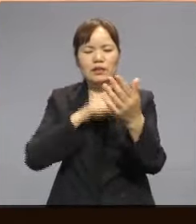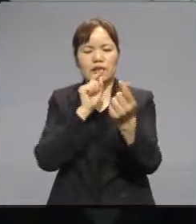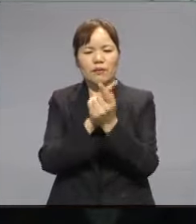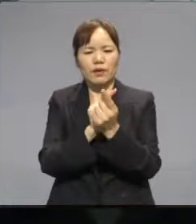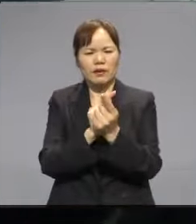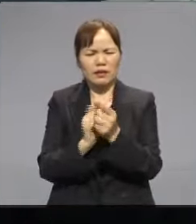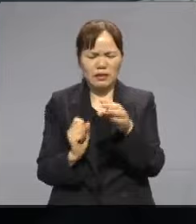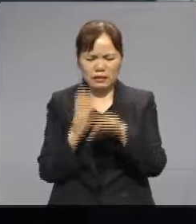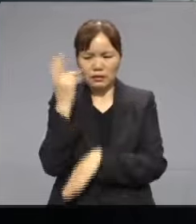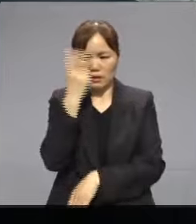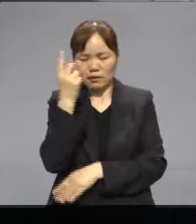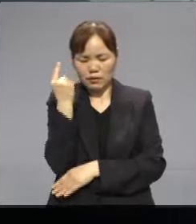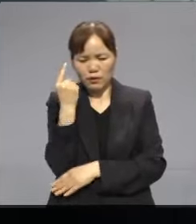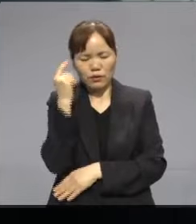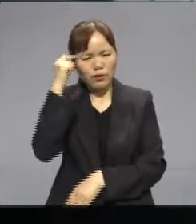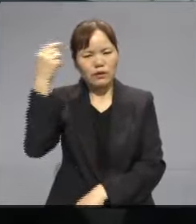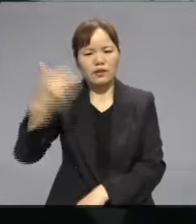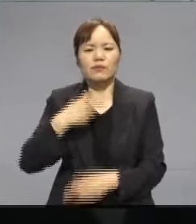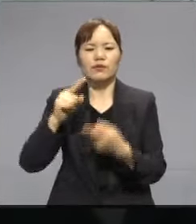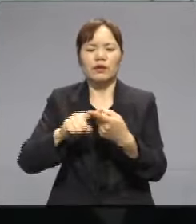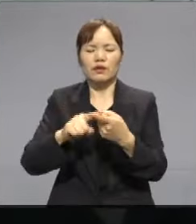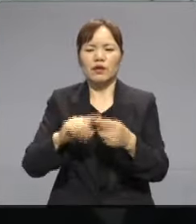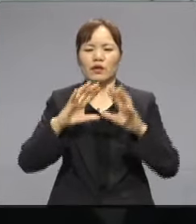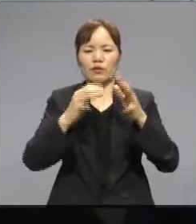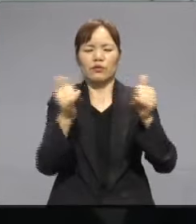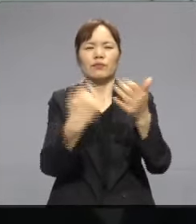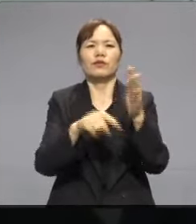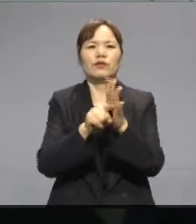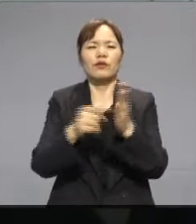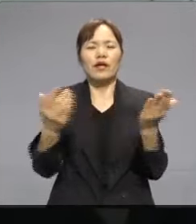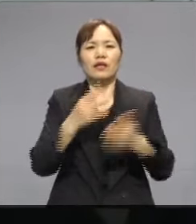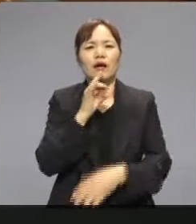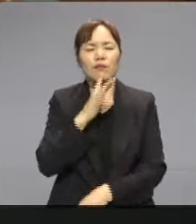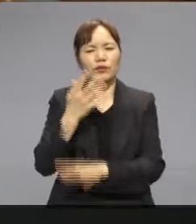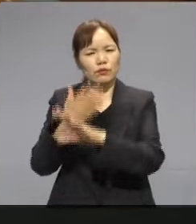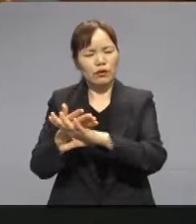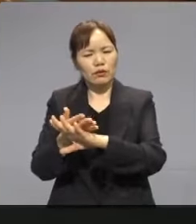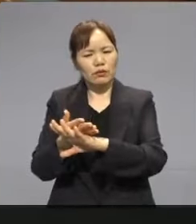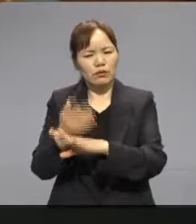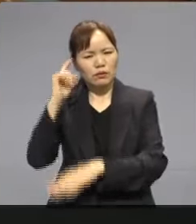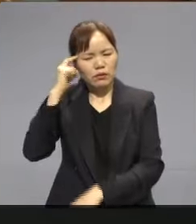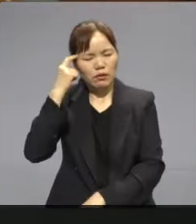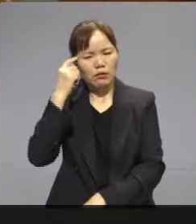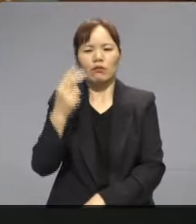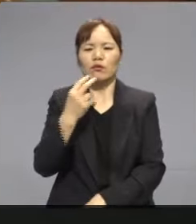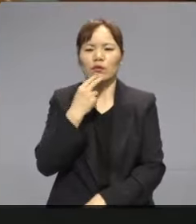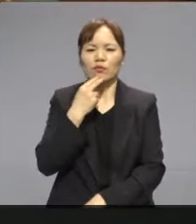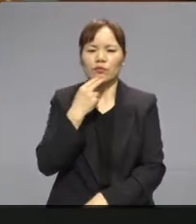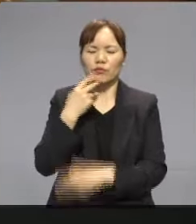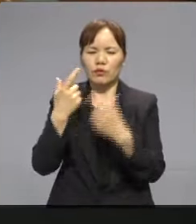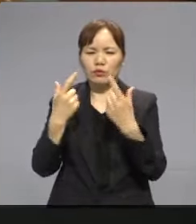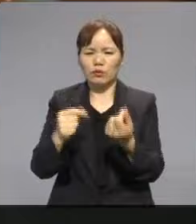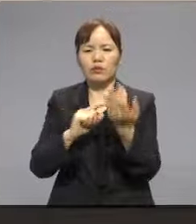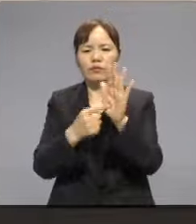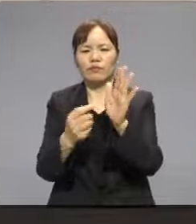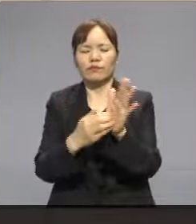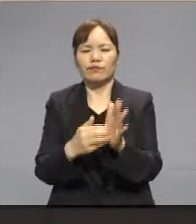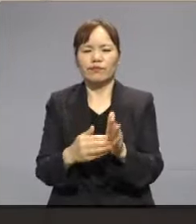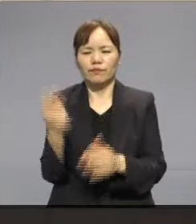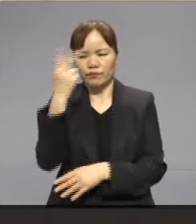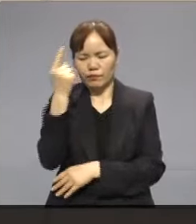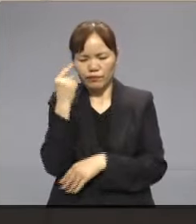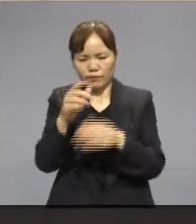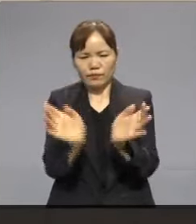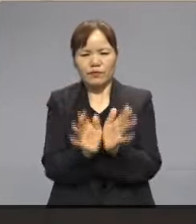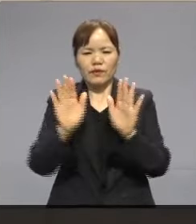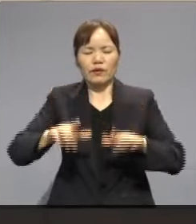여부를 묻는 질문에 국민을 위해 근무할 뿐 다른 뜻은 있다고 보지 않는다며 이같이 말했습니다. 경호처는